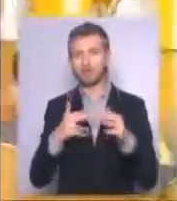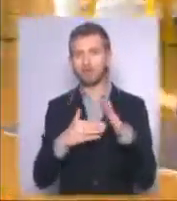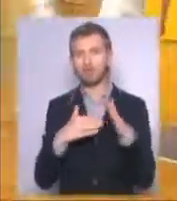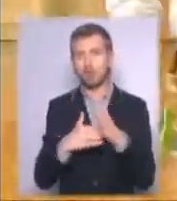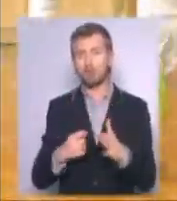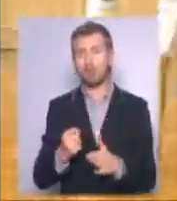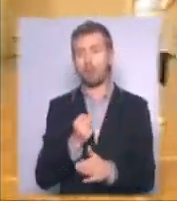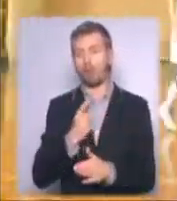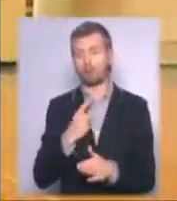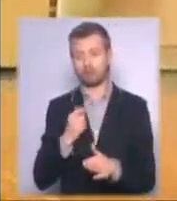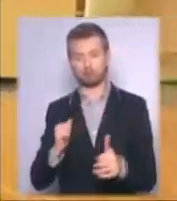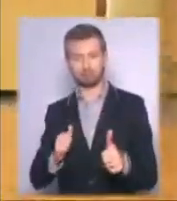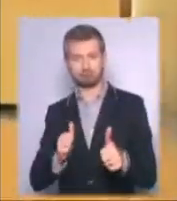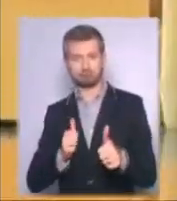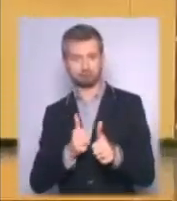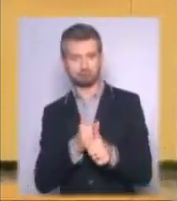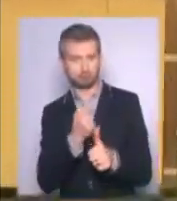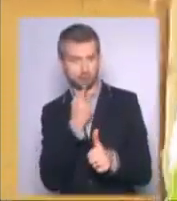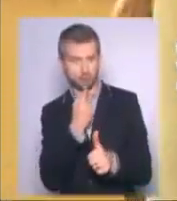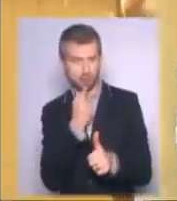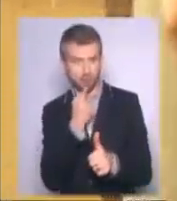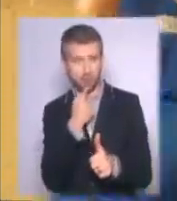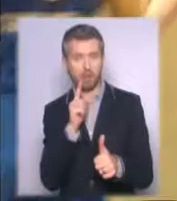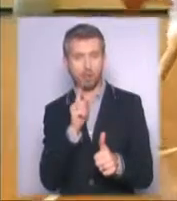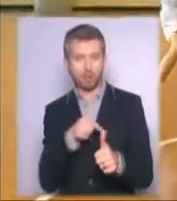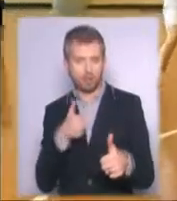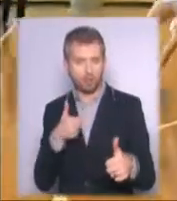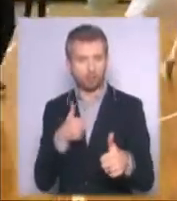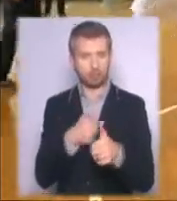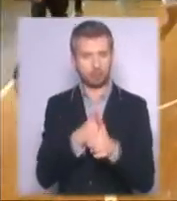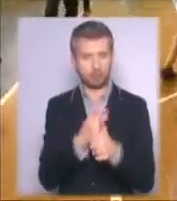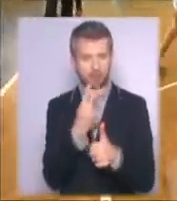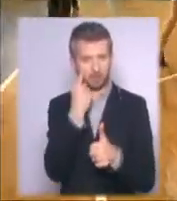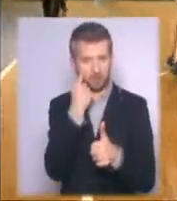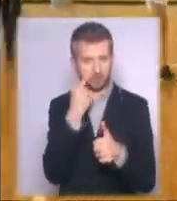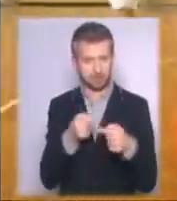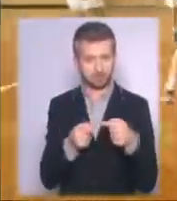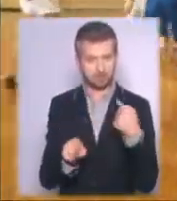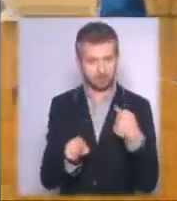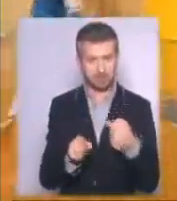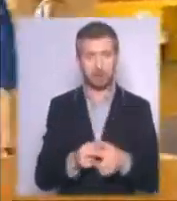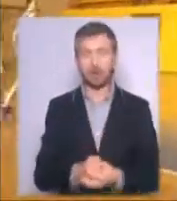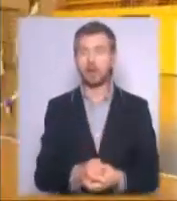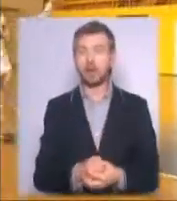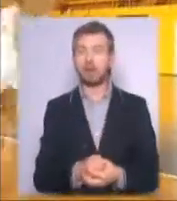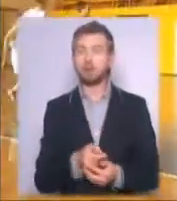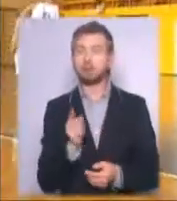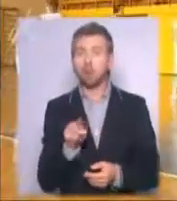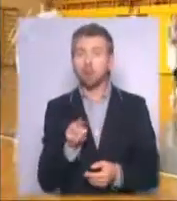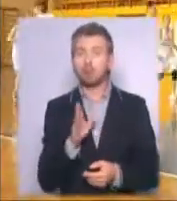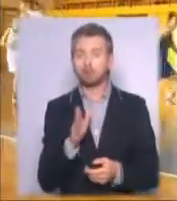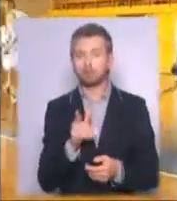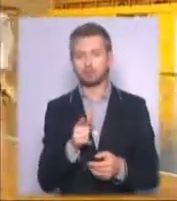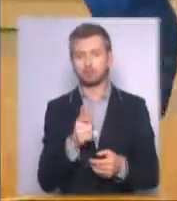одеситки спробували повернути інтригу у поєдинок і навіть змогли скоротити різницю в рахунку до 2 пунктів. Проте у